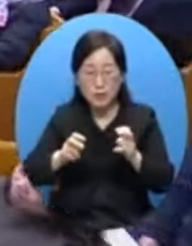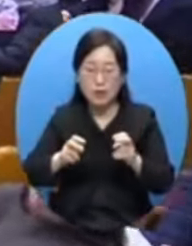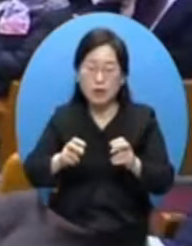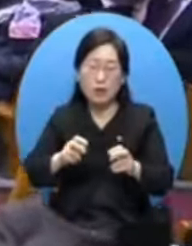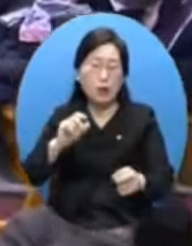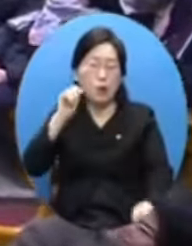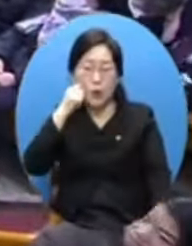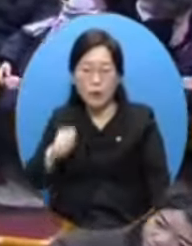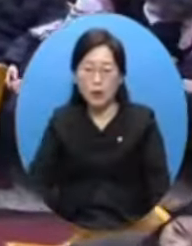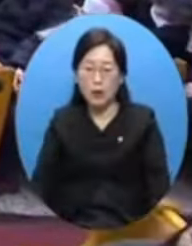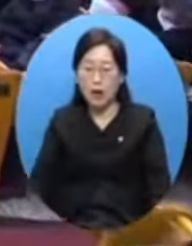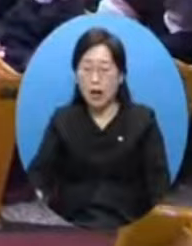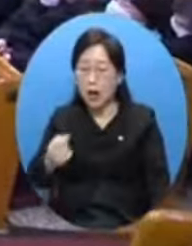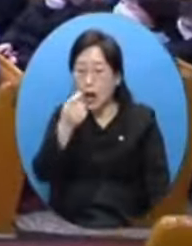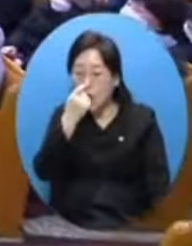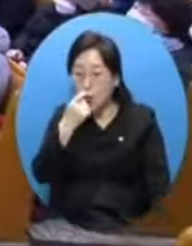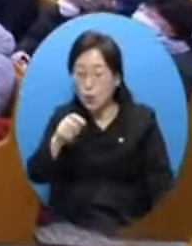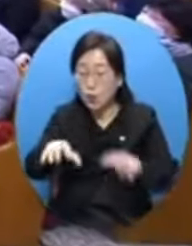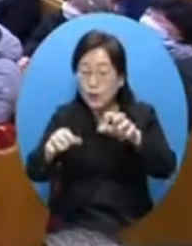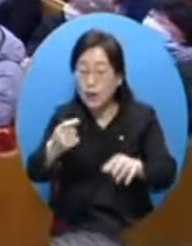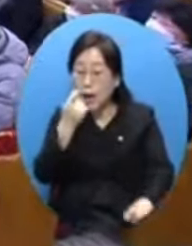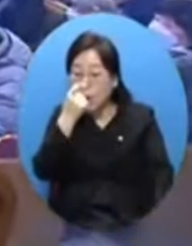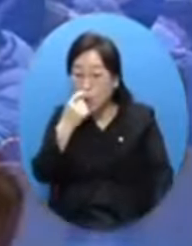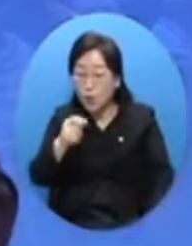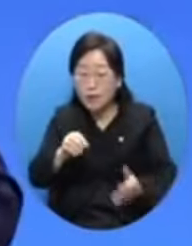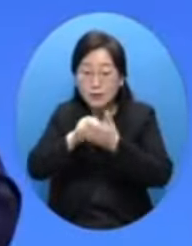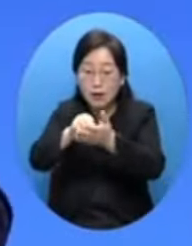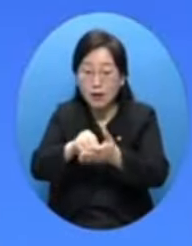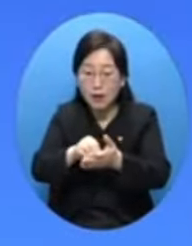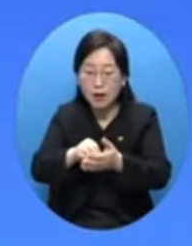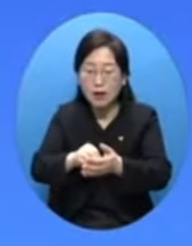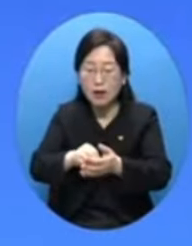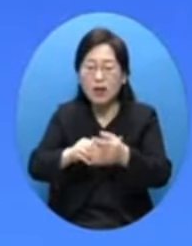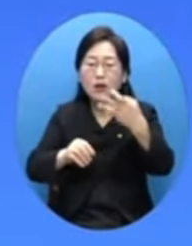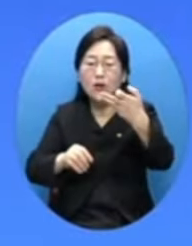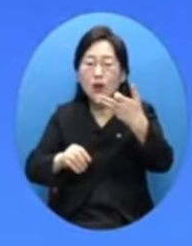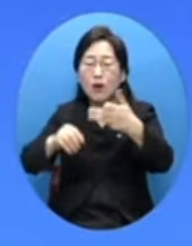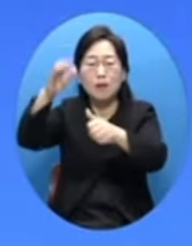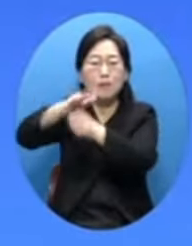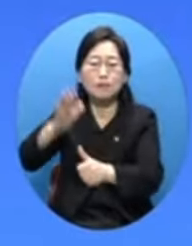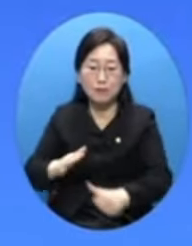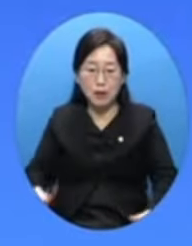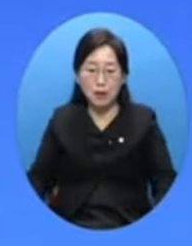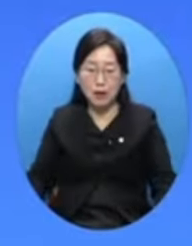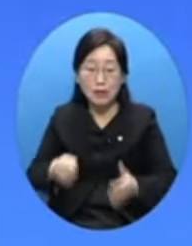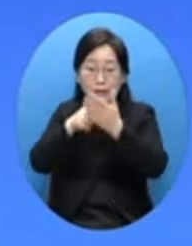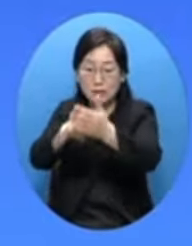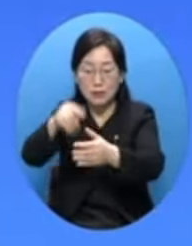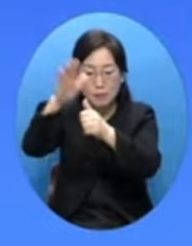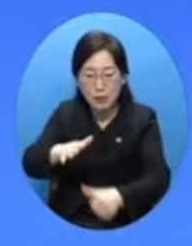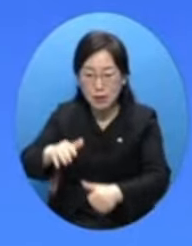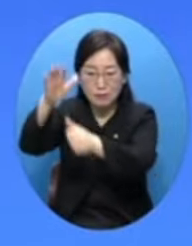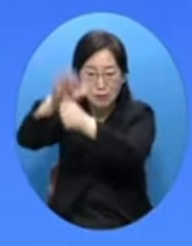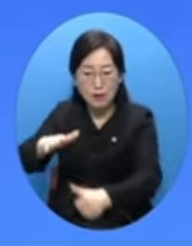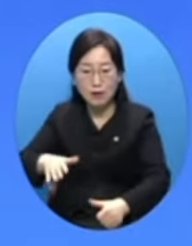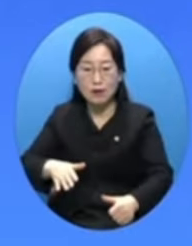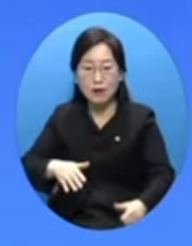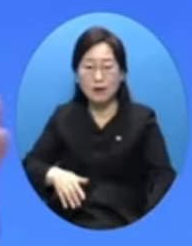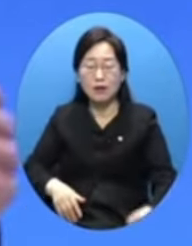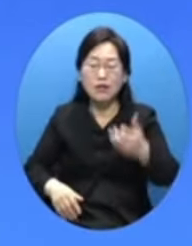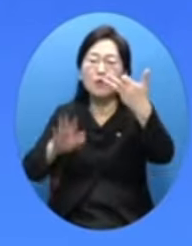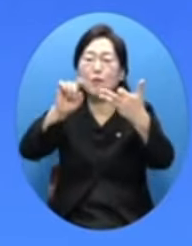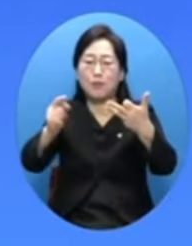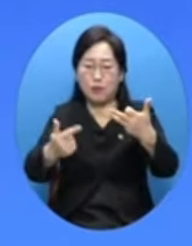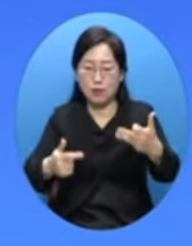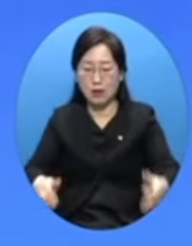18번이나 떨어집니다 자기가 스타 강사가 되기로 했는데 가서 신청을 하면 또 떨어지고 또 떨어지고 그래서 제가 열심히